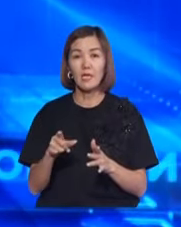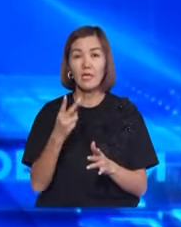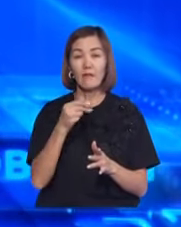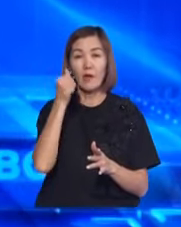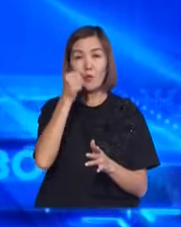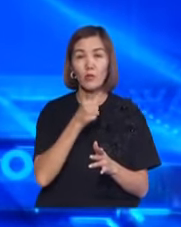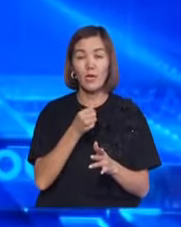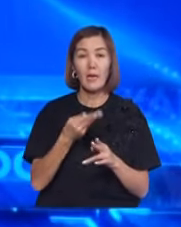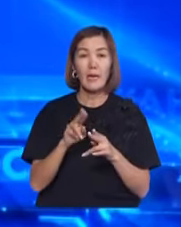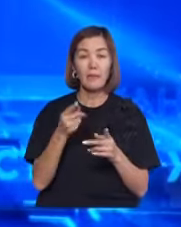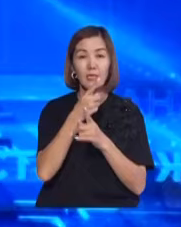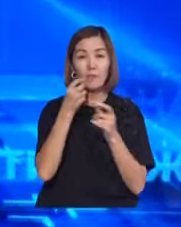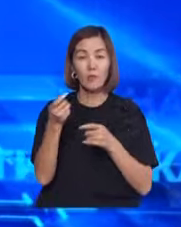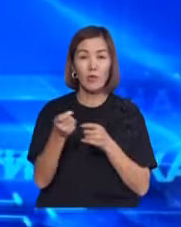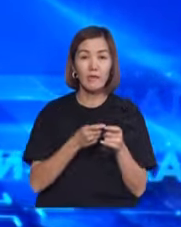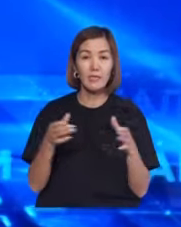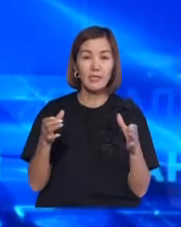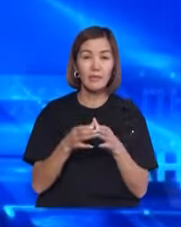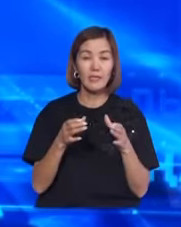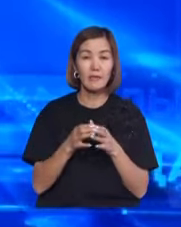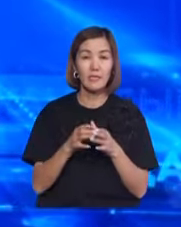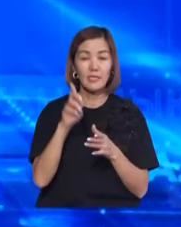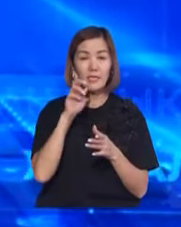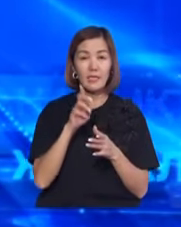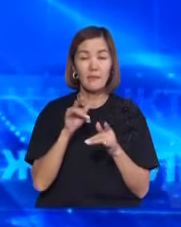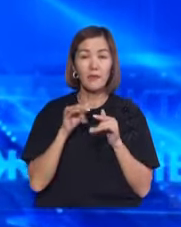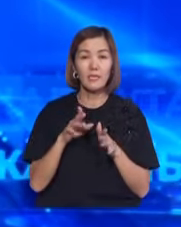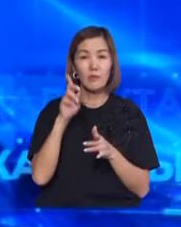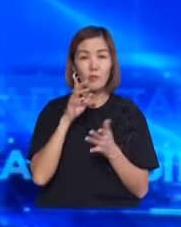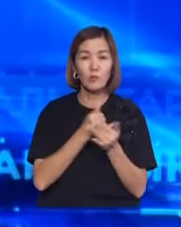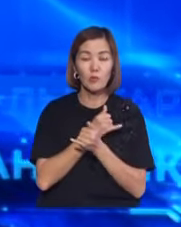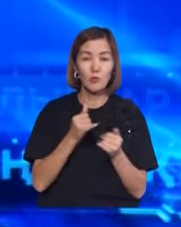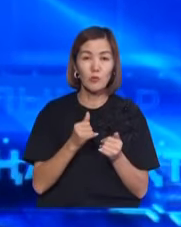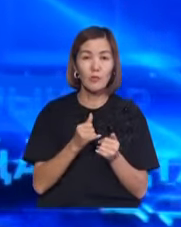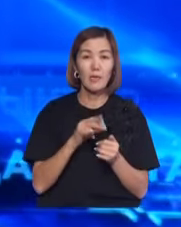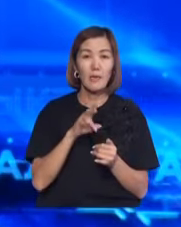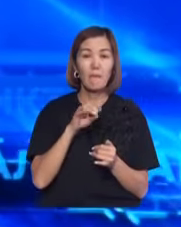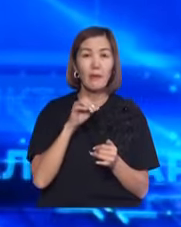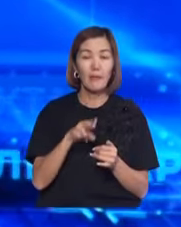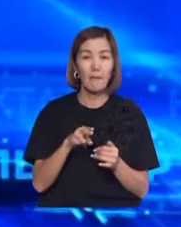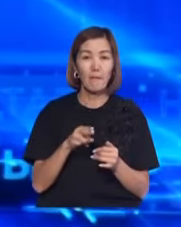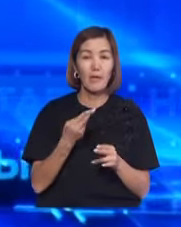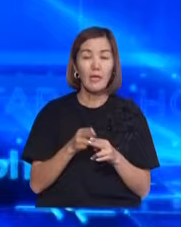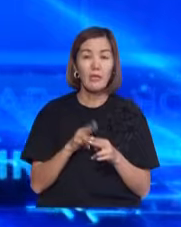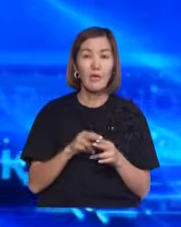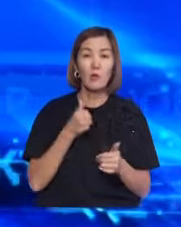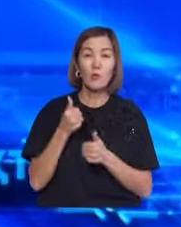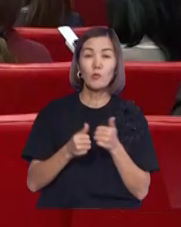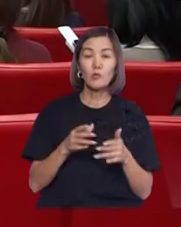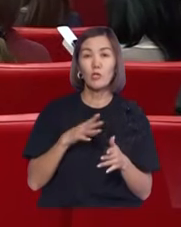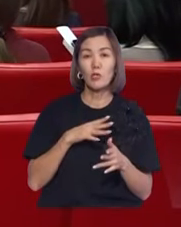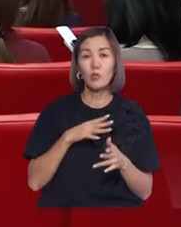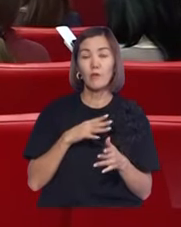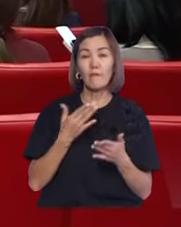на 2 года. Об этом сообщил руководитель департамента агентства страны по делам государственной службы Кублан Манап. На